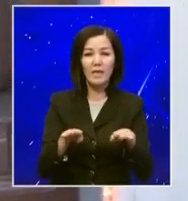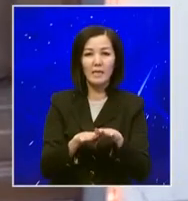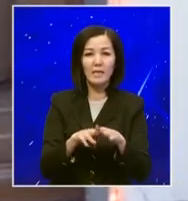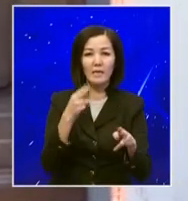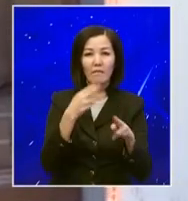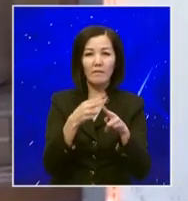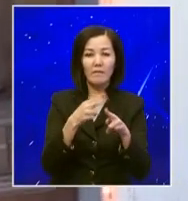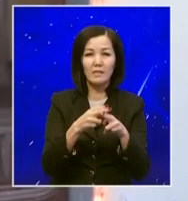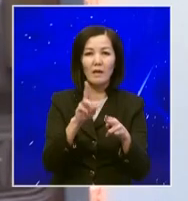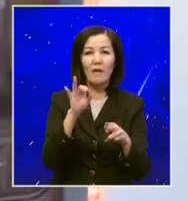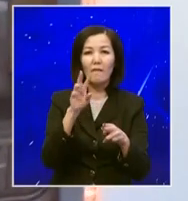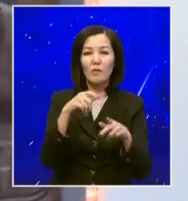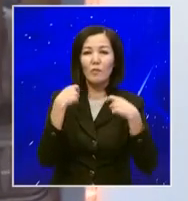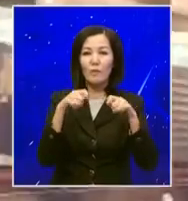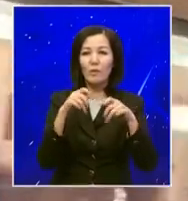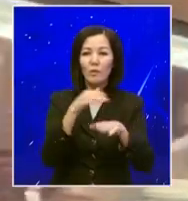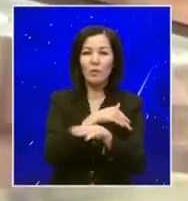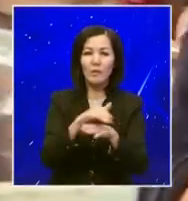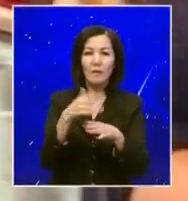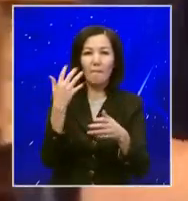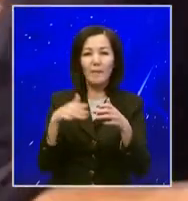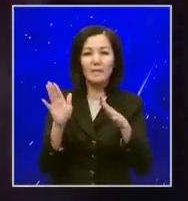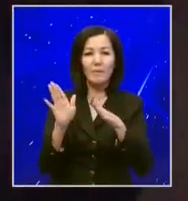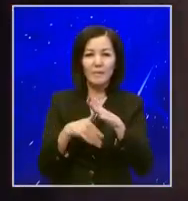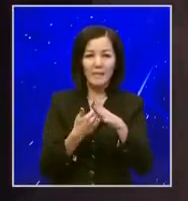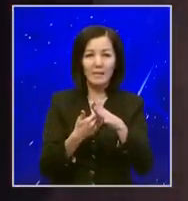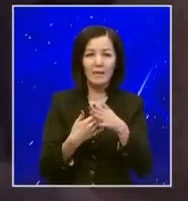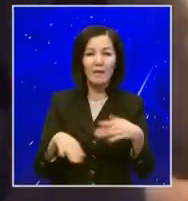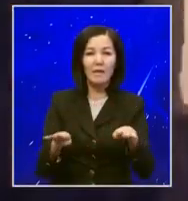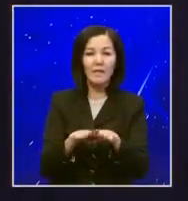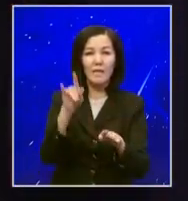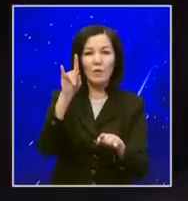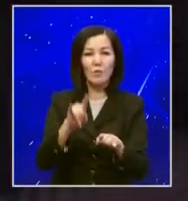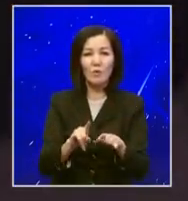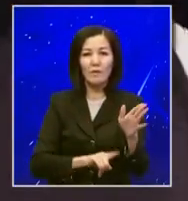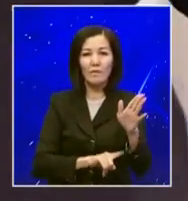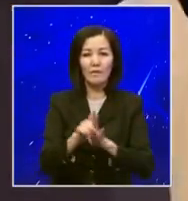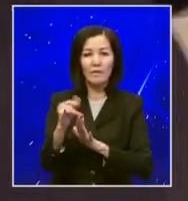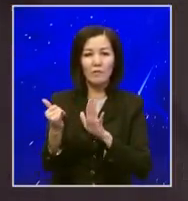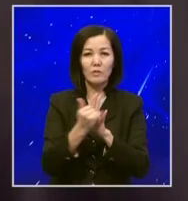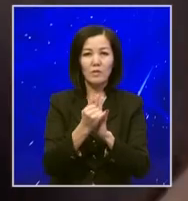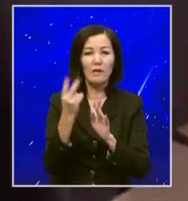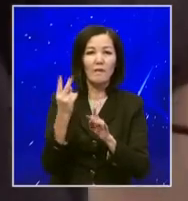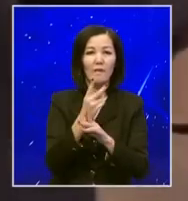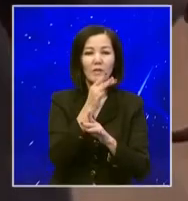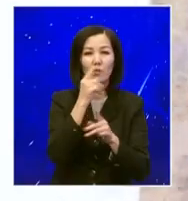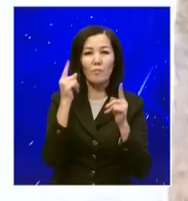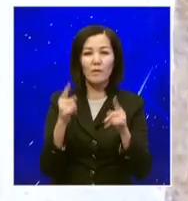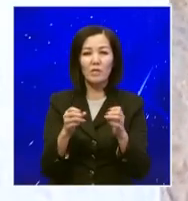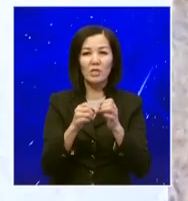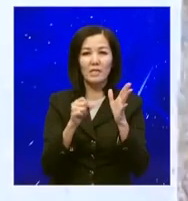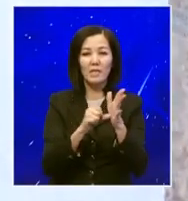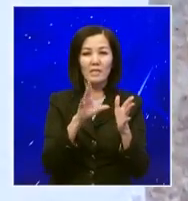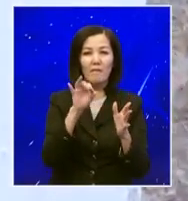вино продают прямо на улице без посредников. Такие окна стали появляться во Флоренции во второй половине 16